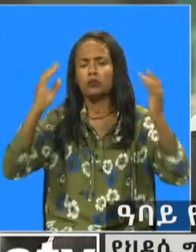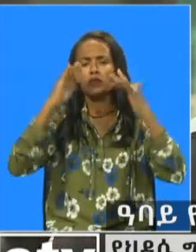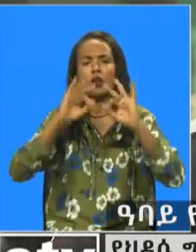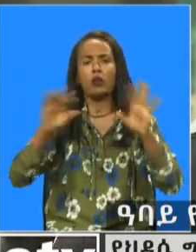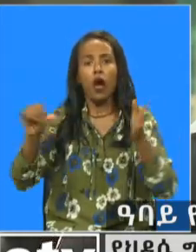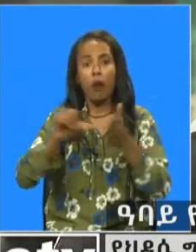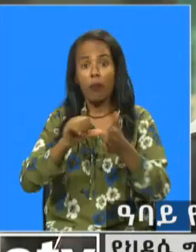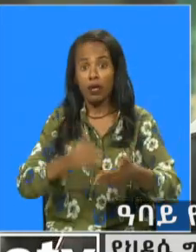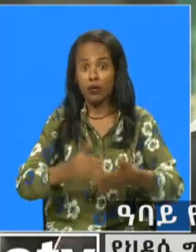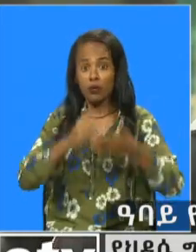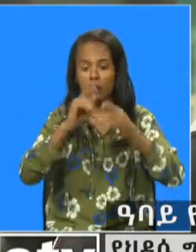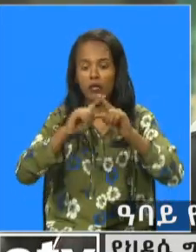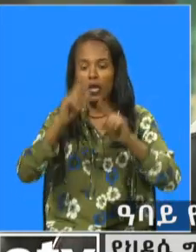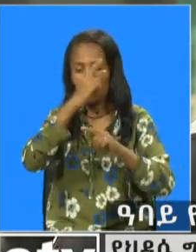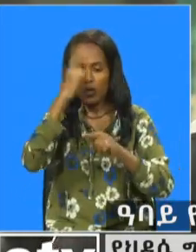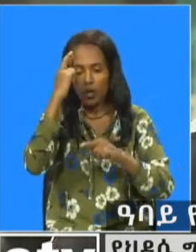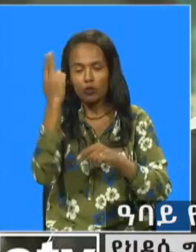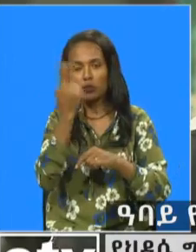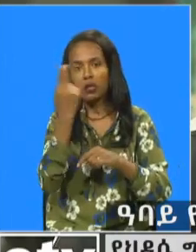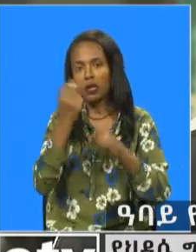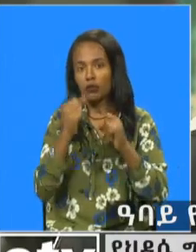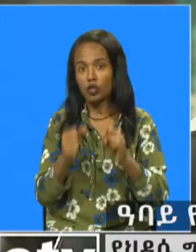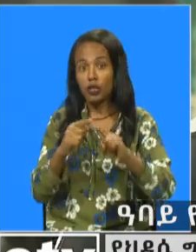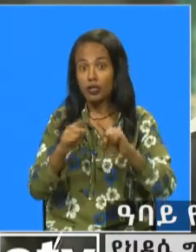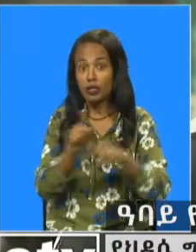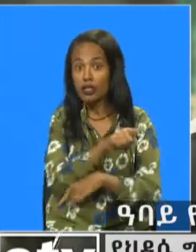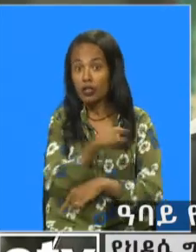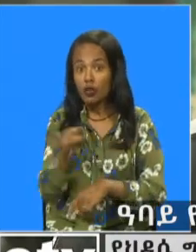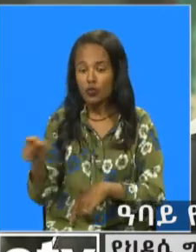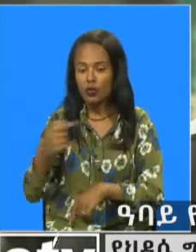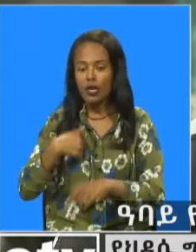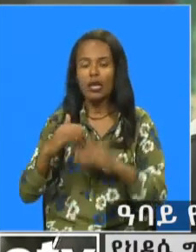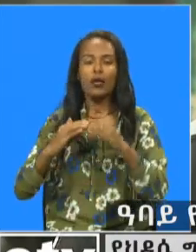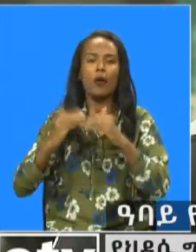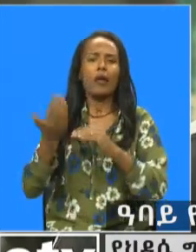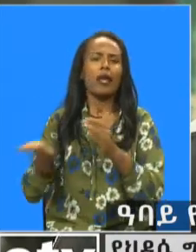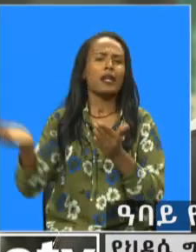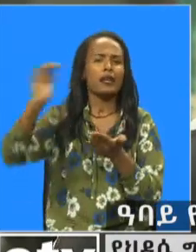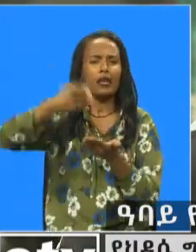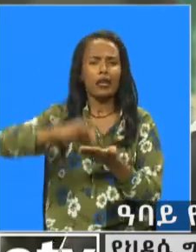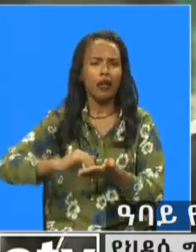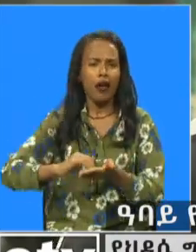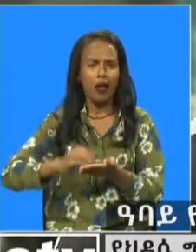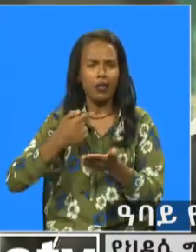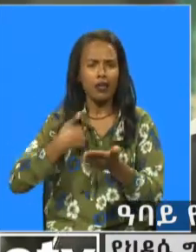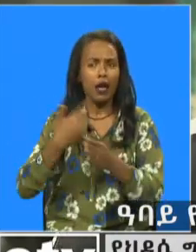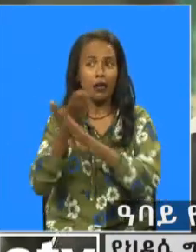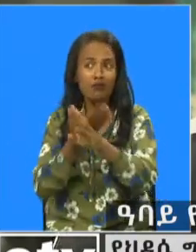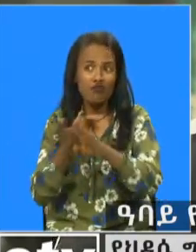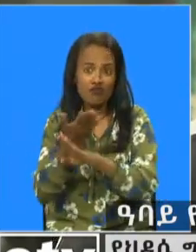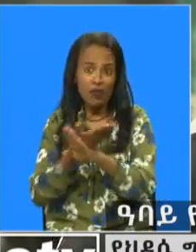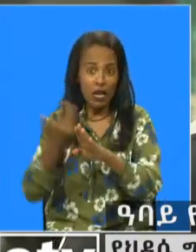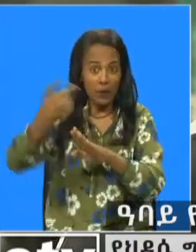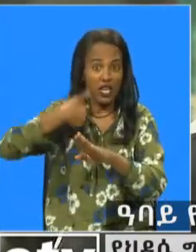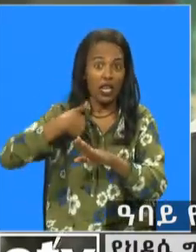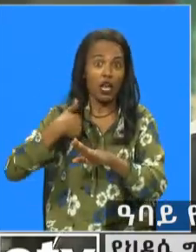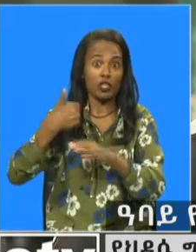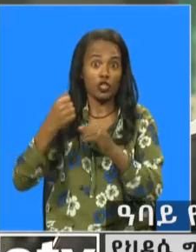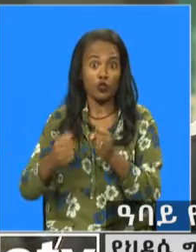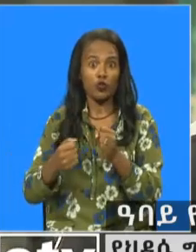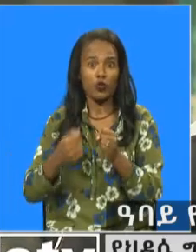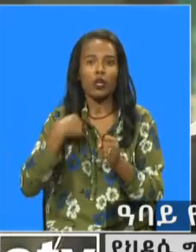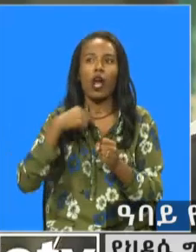አባይ ከተገደበ በተለያዩ ምክንያቶች መጠቀም እንችላለን። ግን እነሱ ከኛ በላይ እንደገና እኛ መለመን ሲችሉ እንደገና እኛ እነሱ